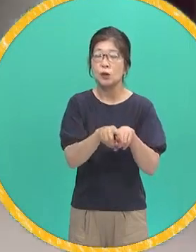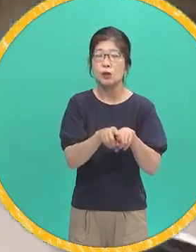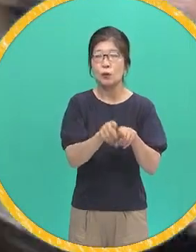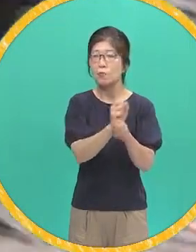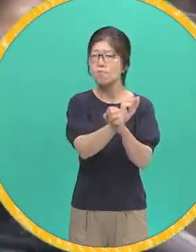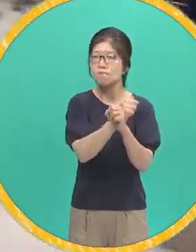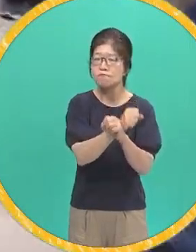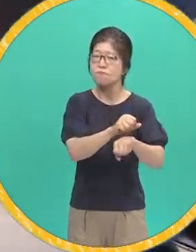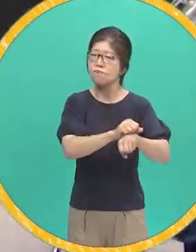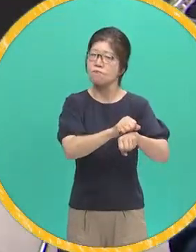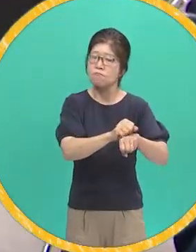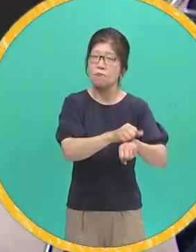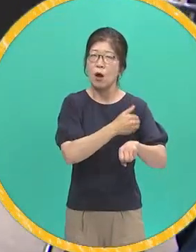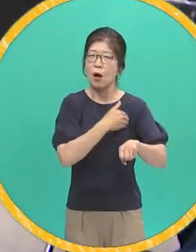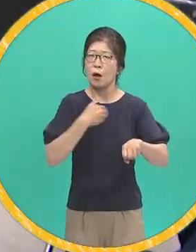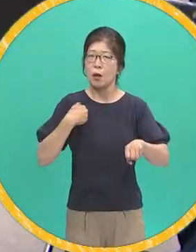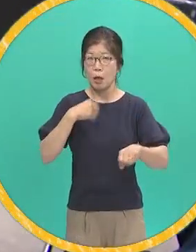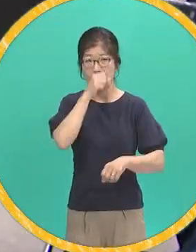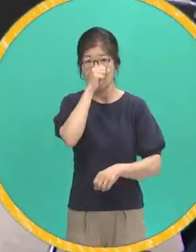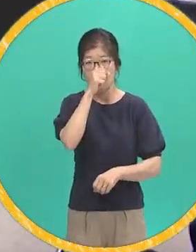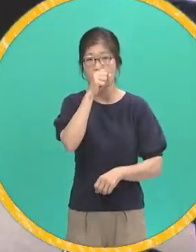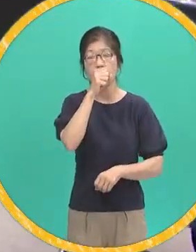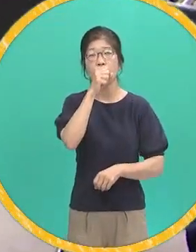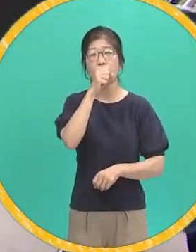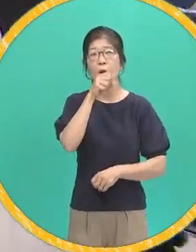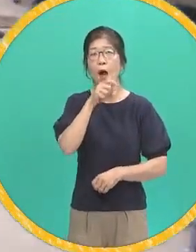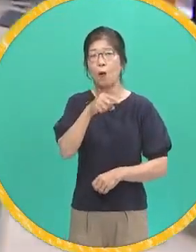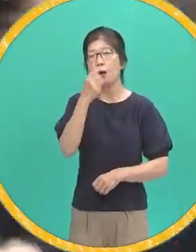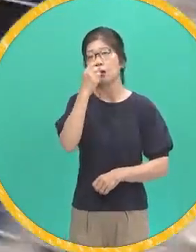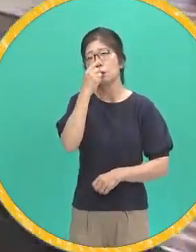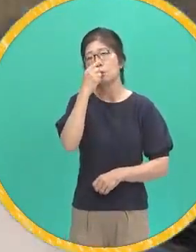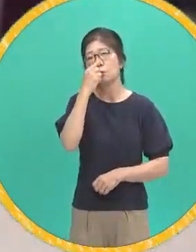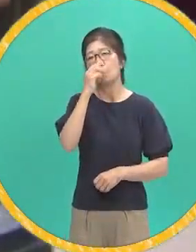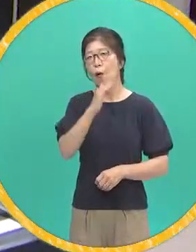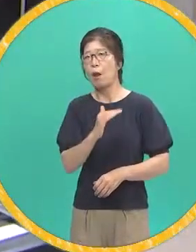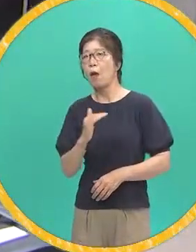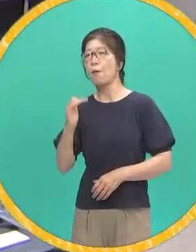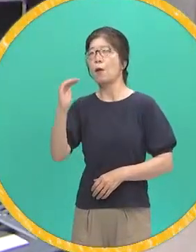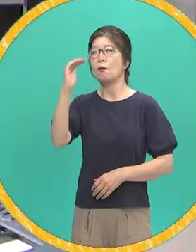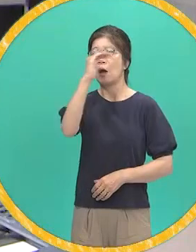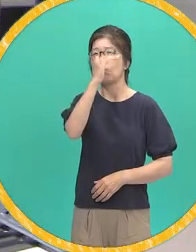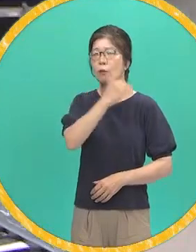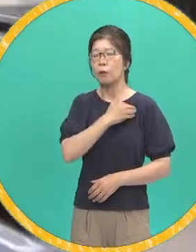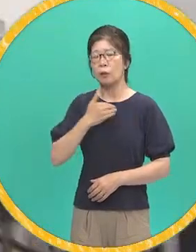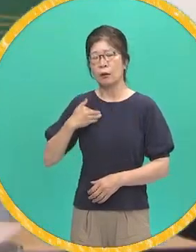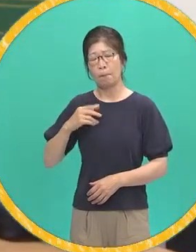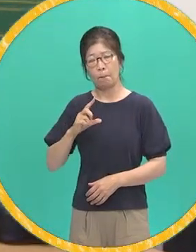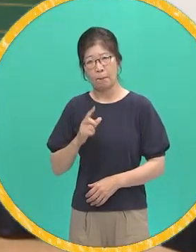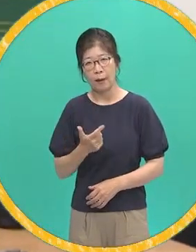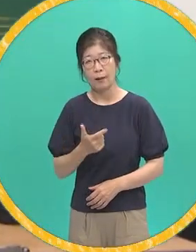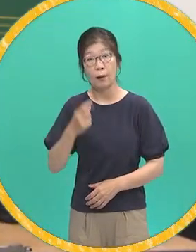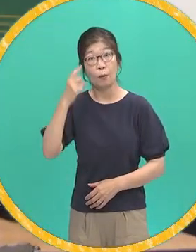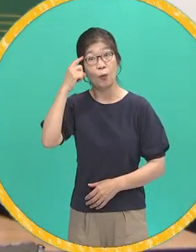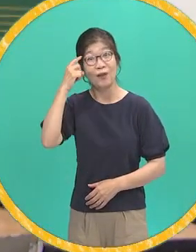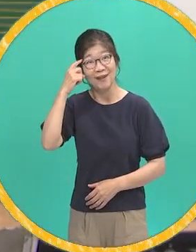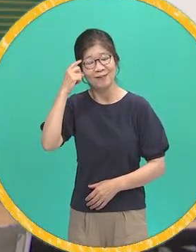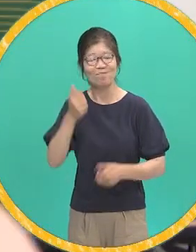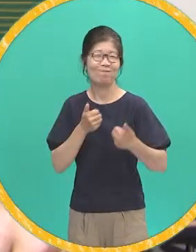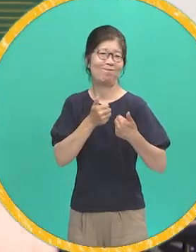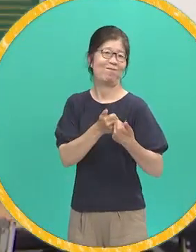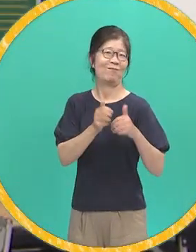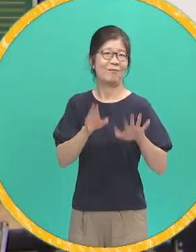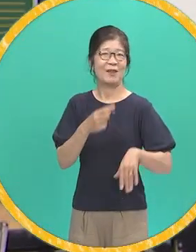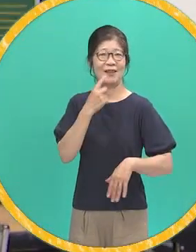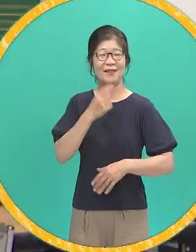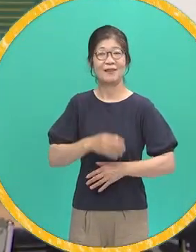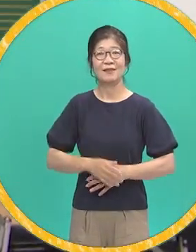なんかこうまた自分の中でそのステージが上がるのかなと思ってチャレンジしたいと思いました